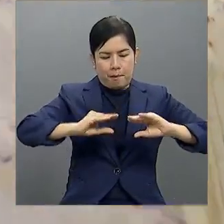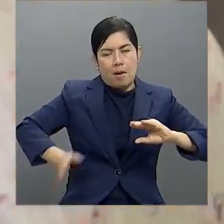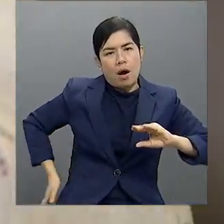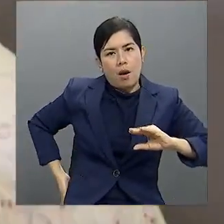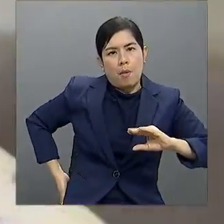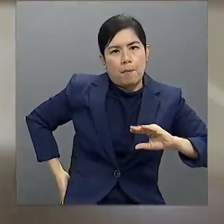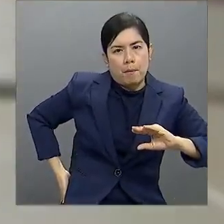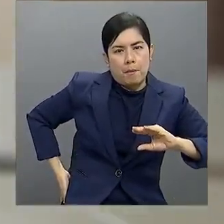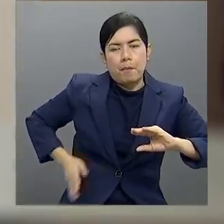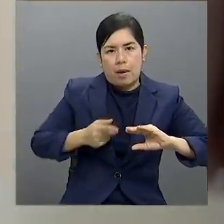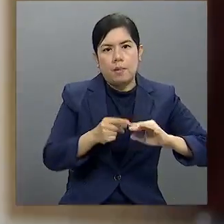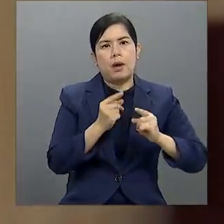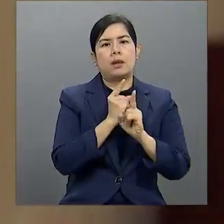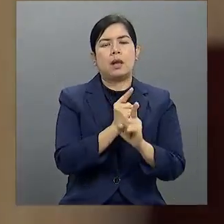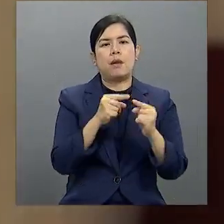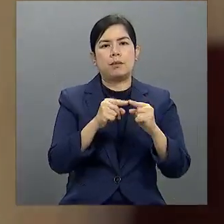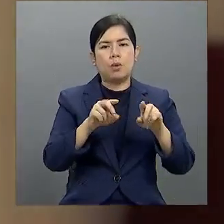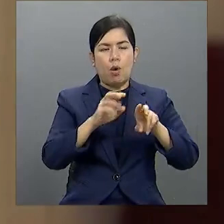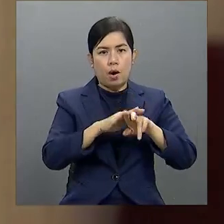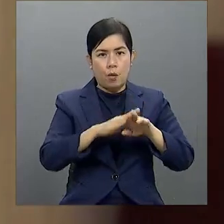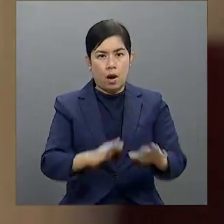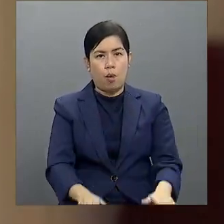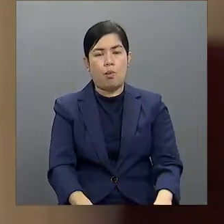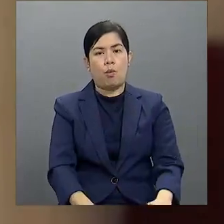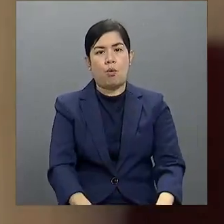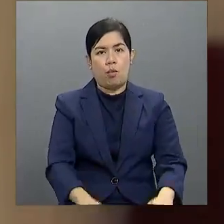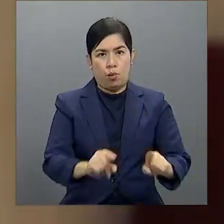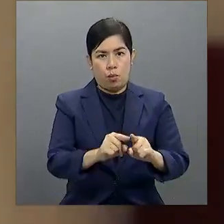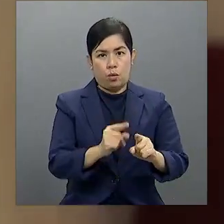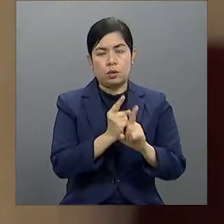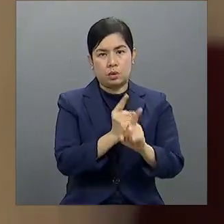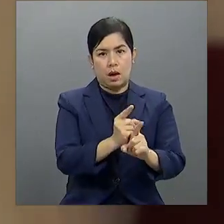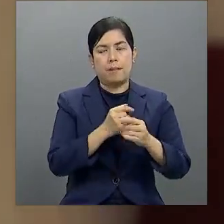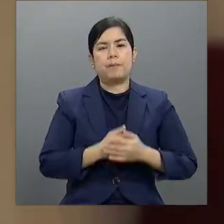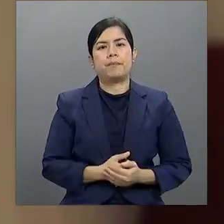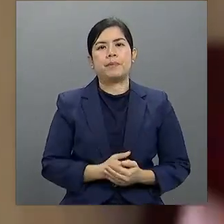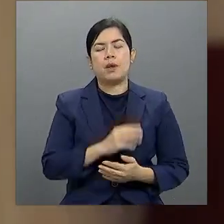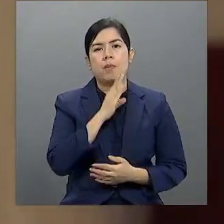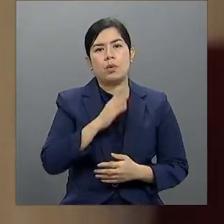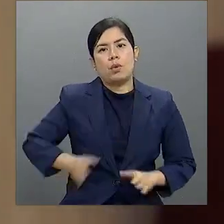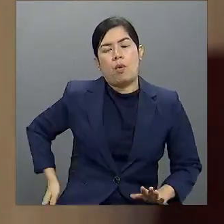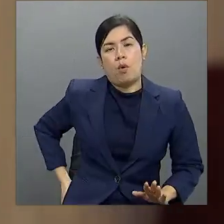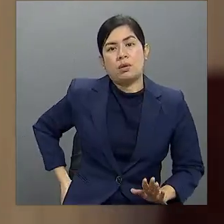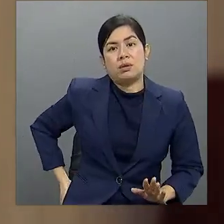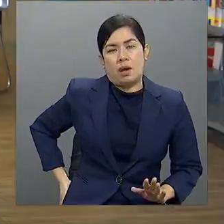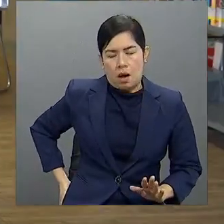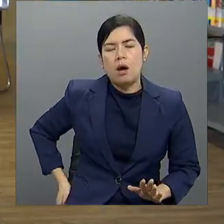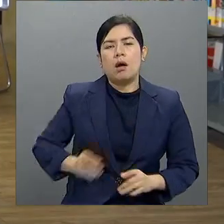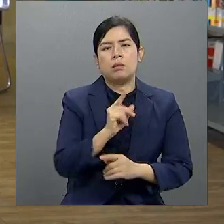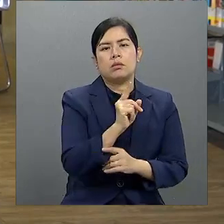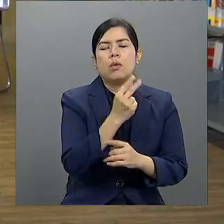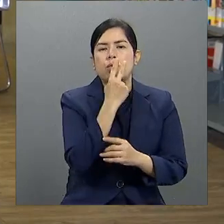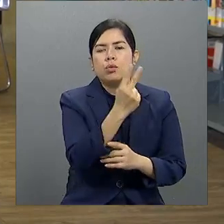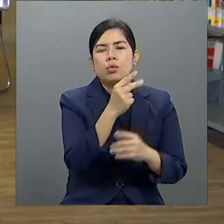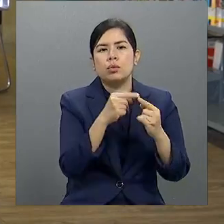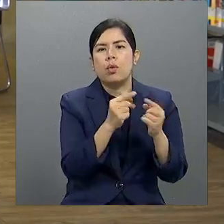ระดับเข่าไม่ควรที่จะทำให้ระดับเข่าเนี่ยสูงกว่าระดับก้นเพื่อให้เลือดไหลเวียนดี อ๋อคือบางทีพวกรถที่มันเป็นรถ